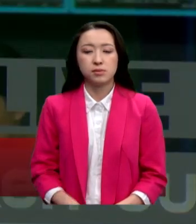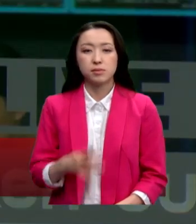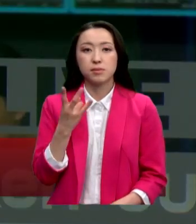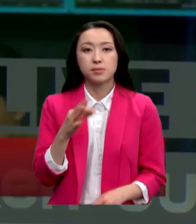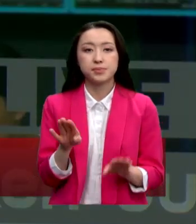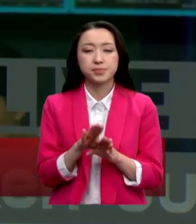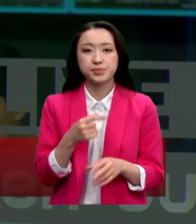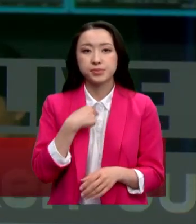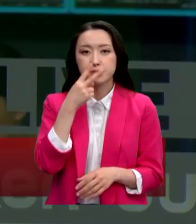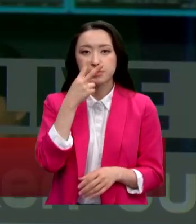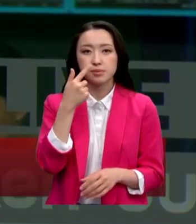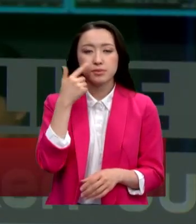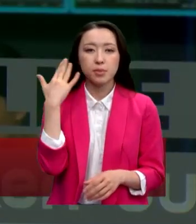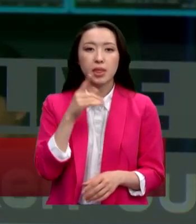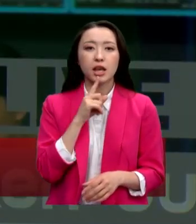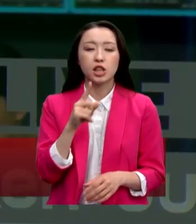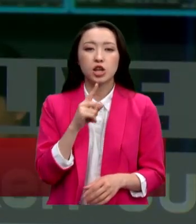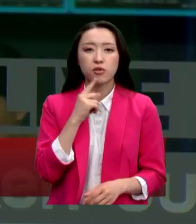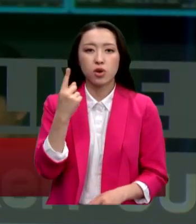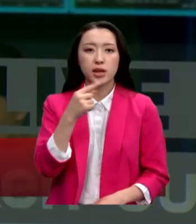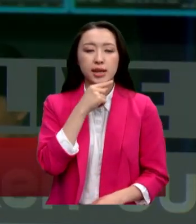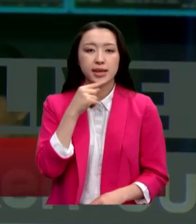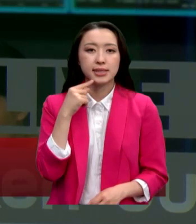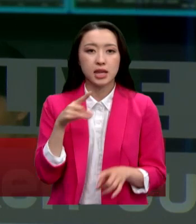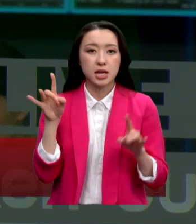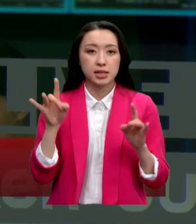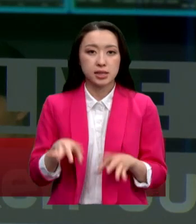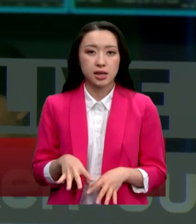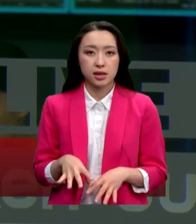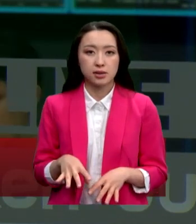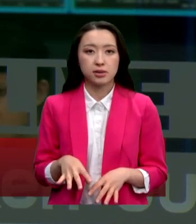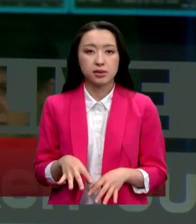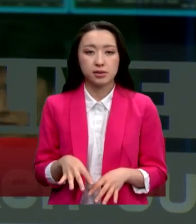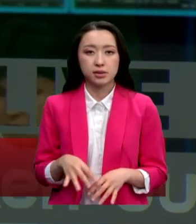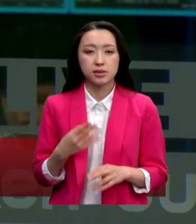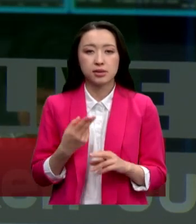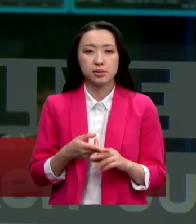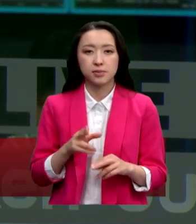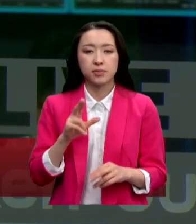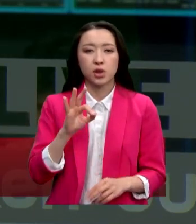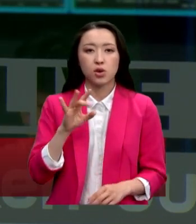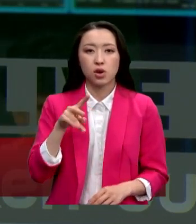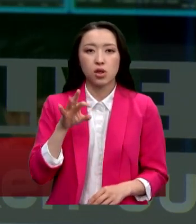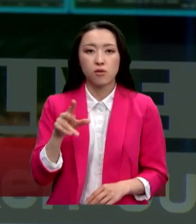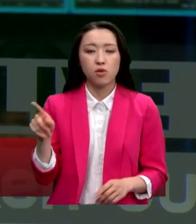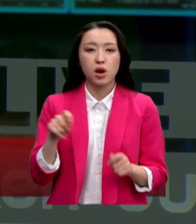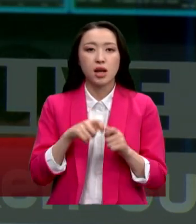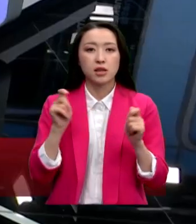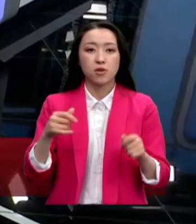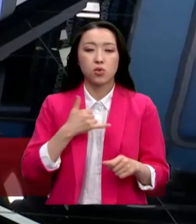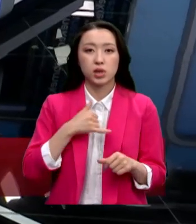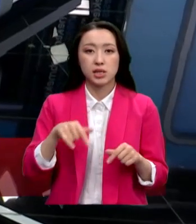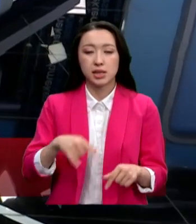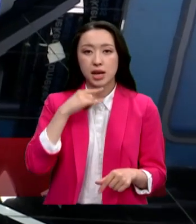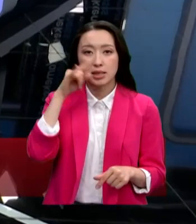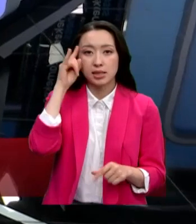я видела недавно интервью одного российского ресторатора, который открывает... Орлова. Да, вот господин Орлов, он открывает у нас заведение и, в